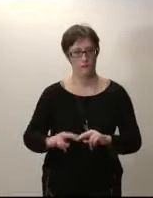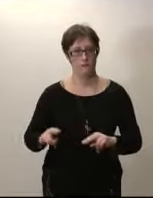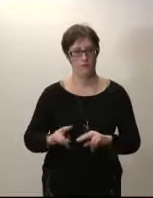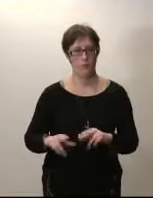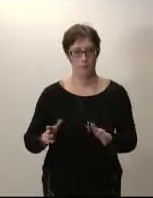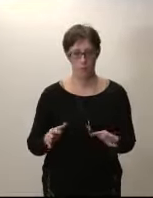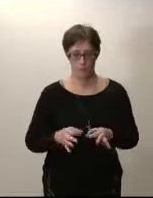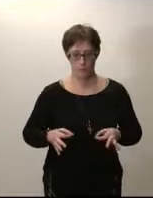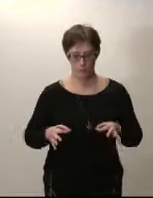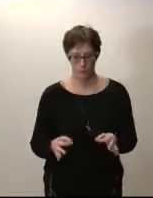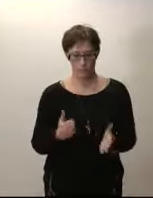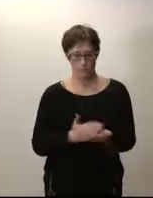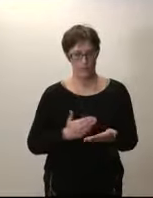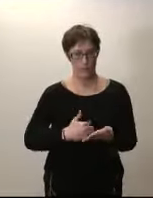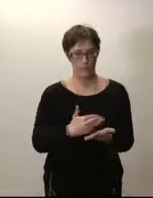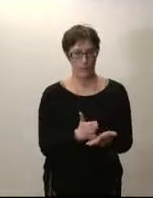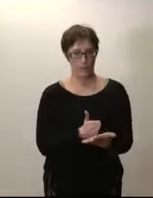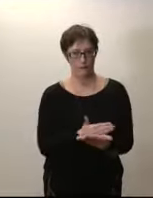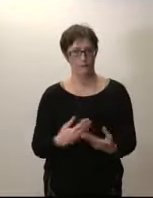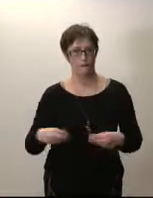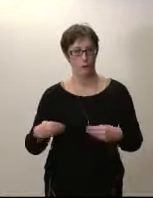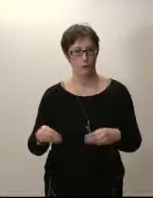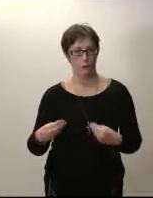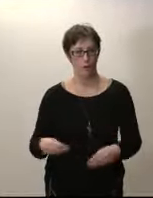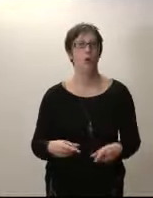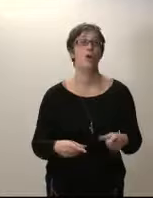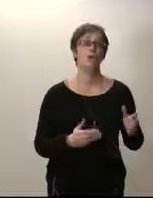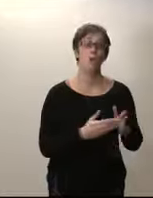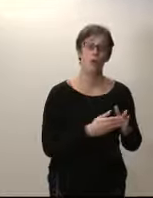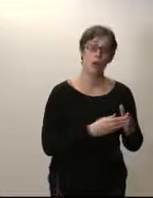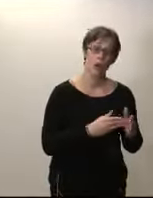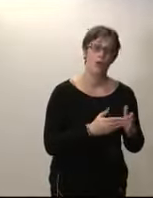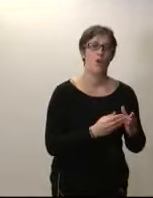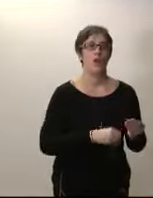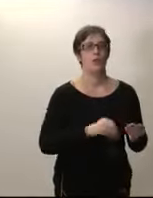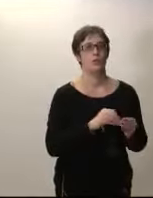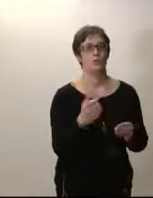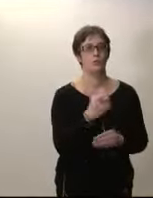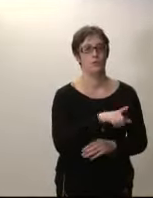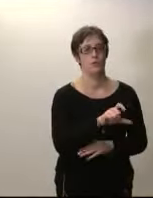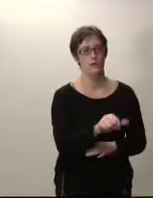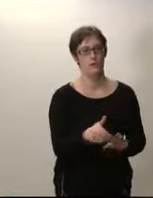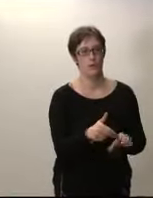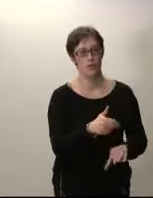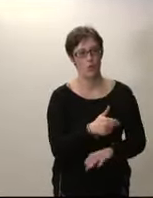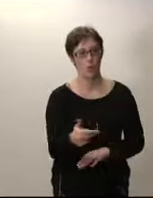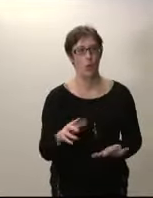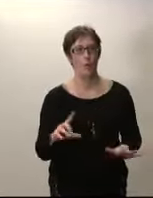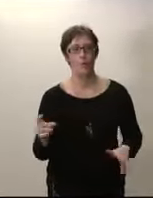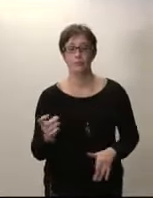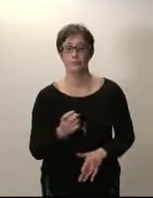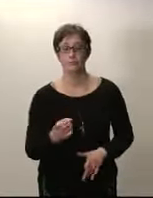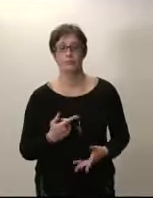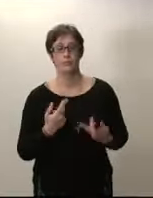différentes parcelles, donc encore 220 000 euros. Ceci sera financé par une avance de la ville à hauteur de